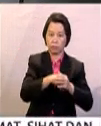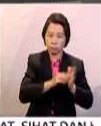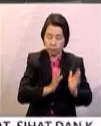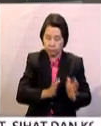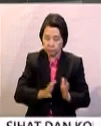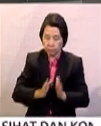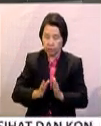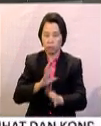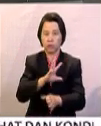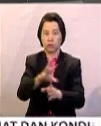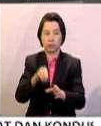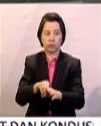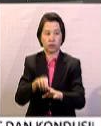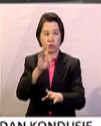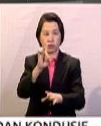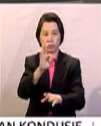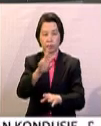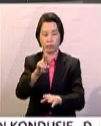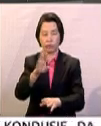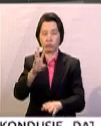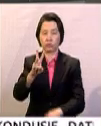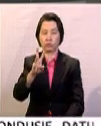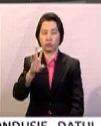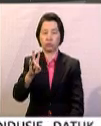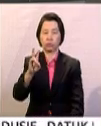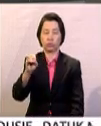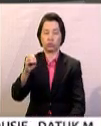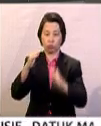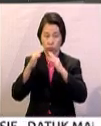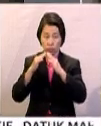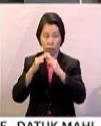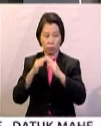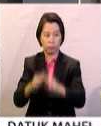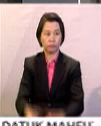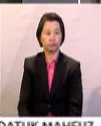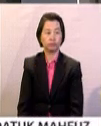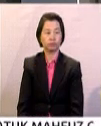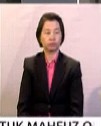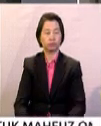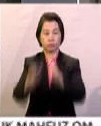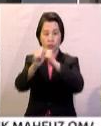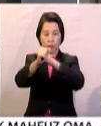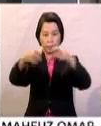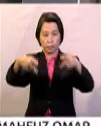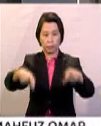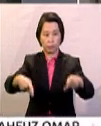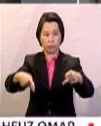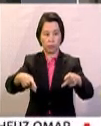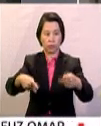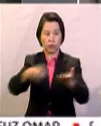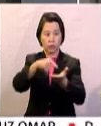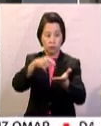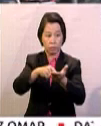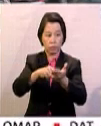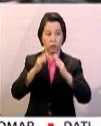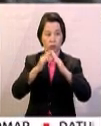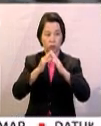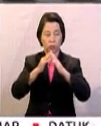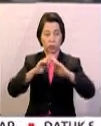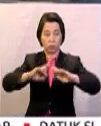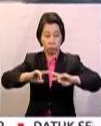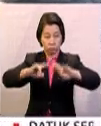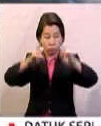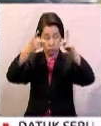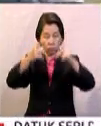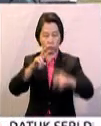perancangan melibatkan 8,670 unit rumah. Apartmen Simfoni di Semenyih, perumahan yang dibangunkan